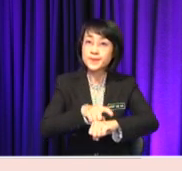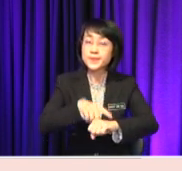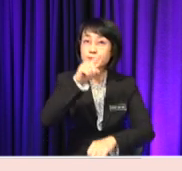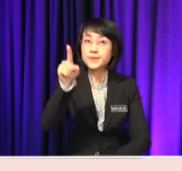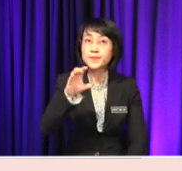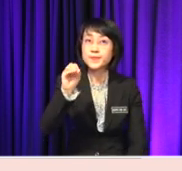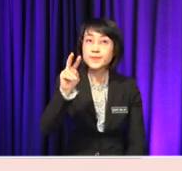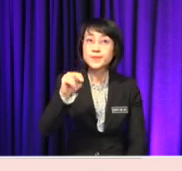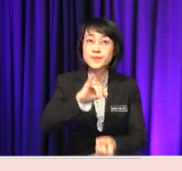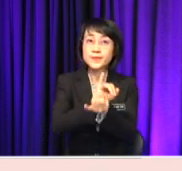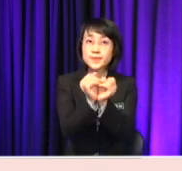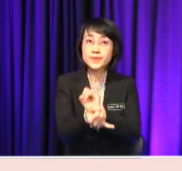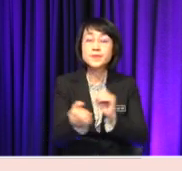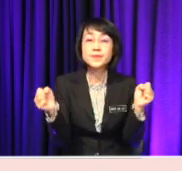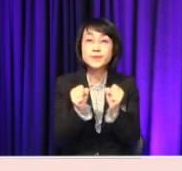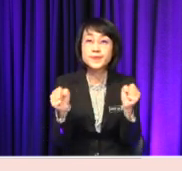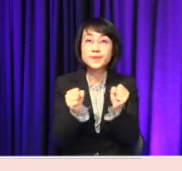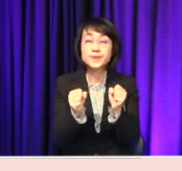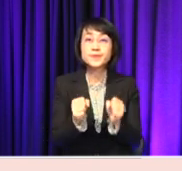Adi Oke